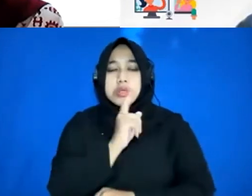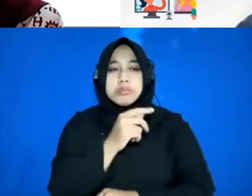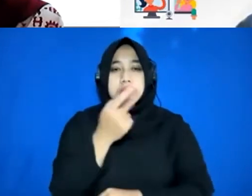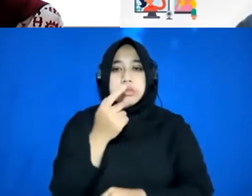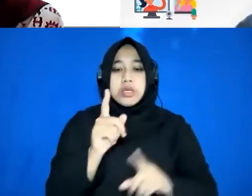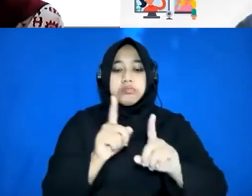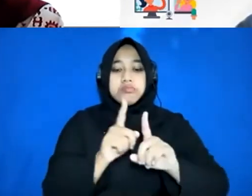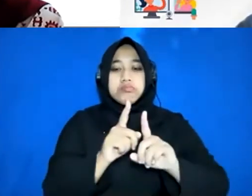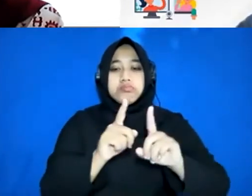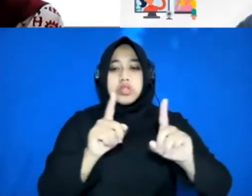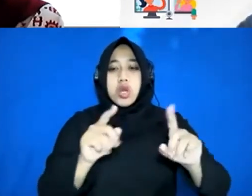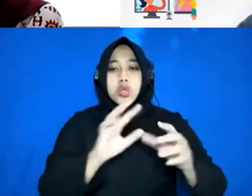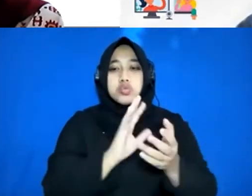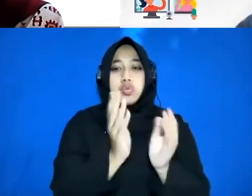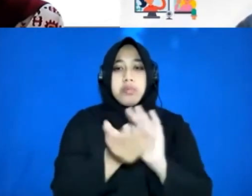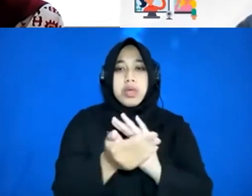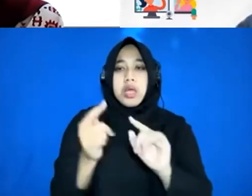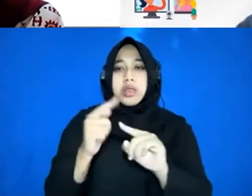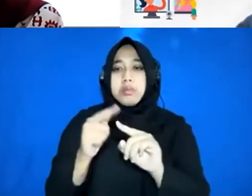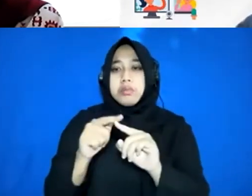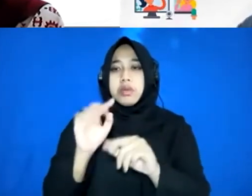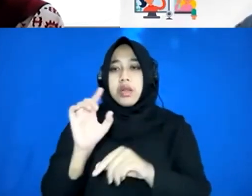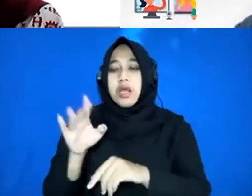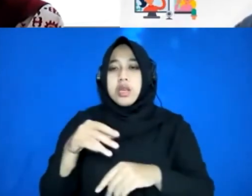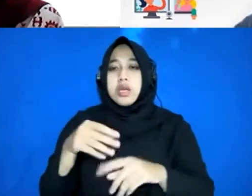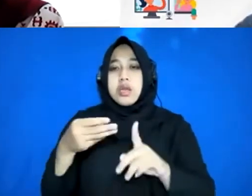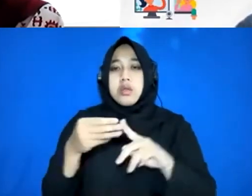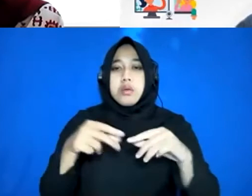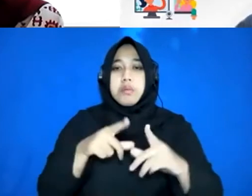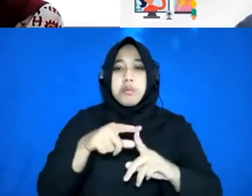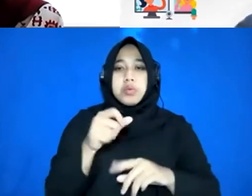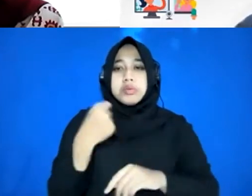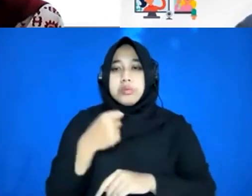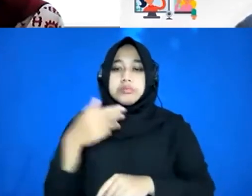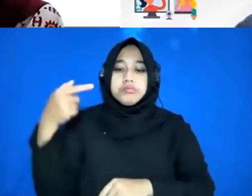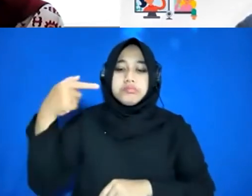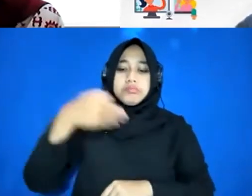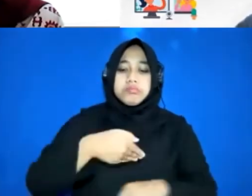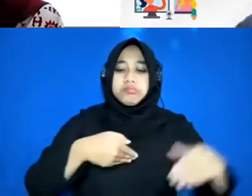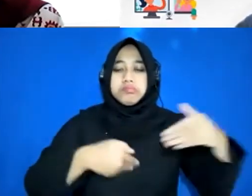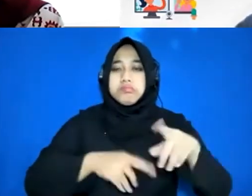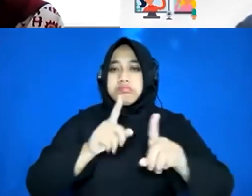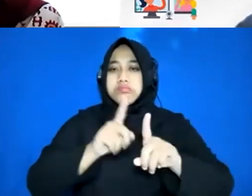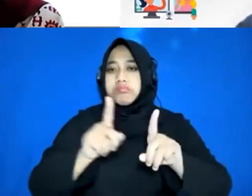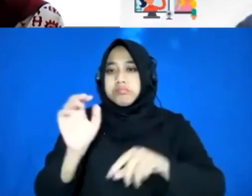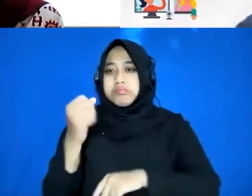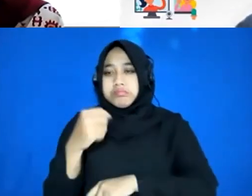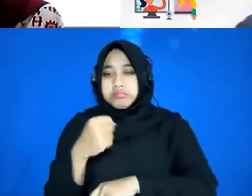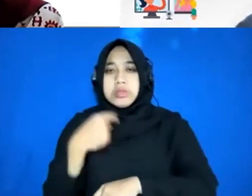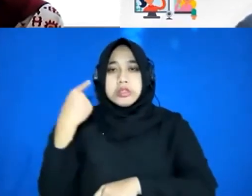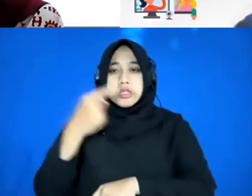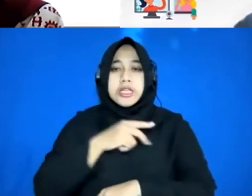di Surabaya, sedangkan teman-teman di 38 kota. Nggak mungkin saya harus satu persatu. Itu yang paling sering kita pakai.